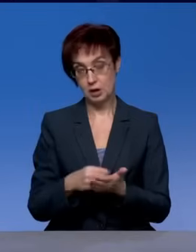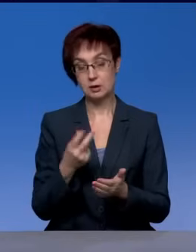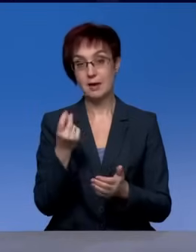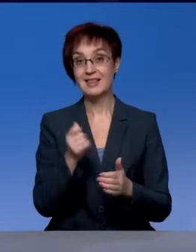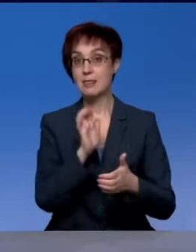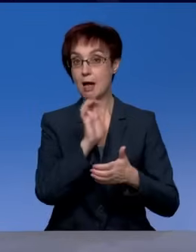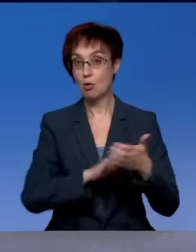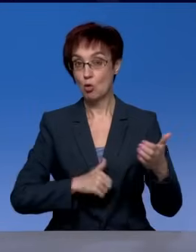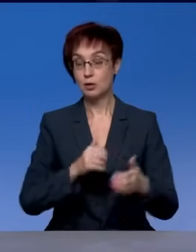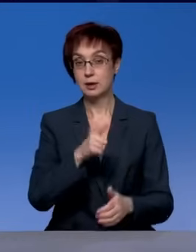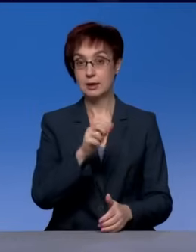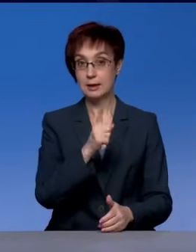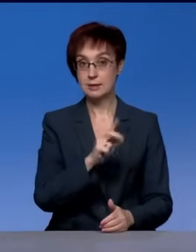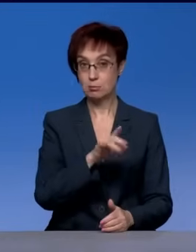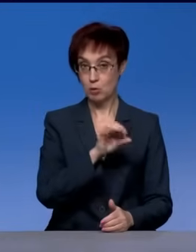если говорить про